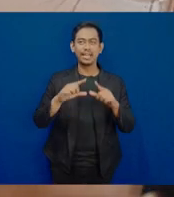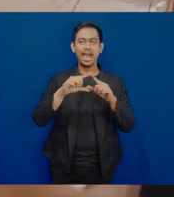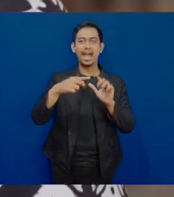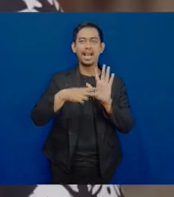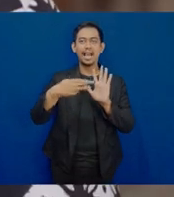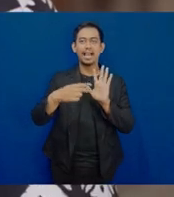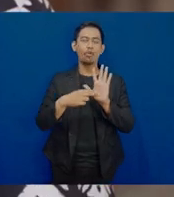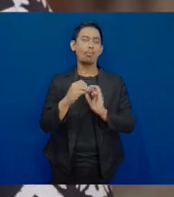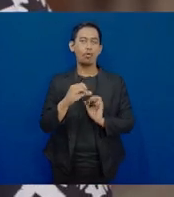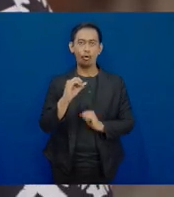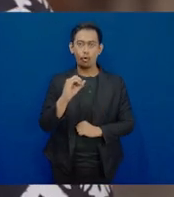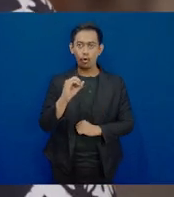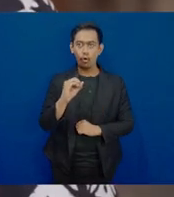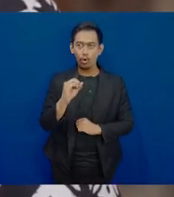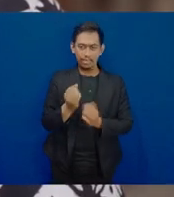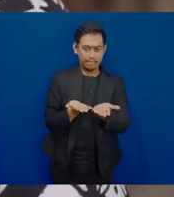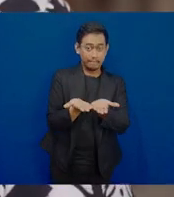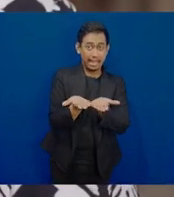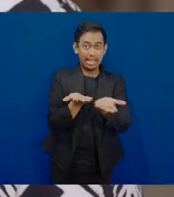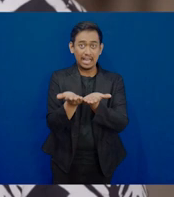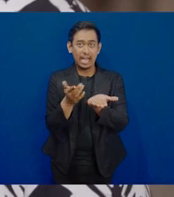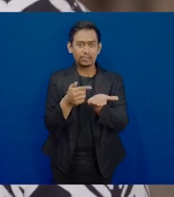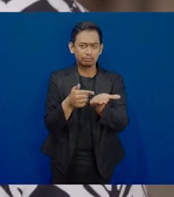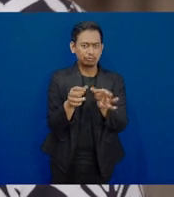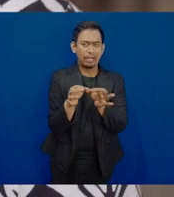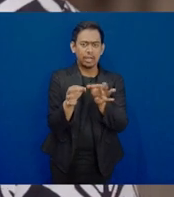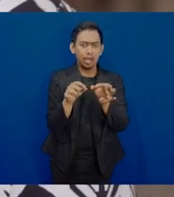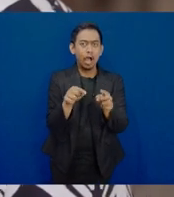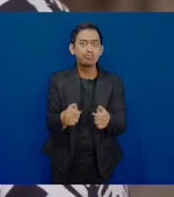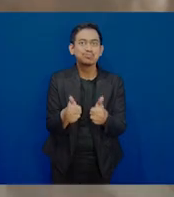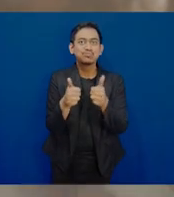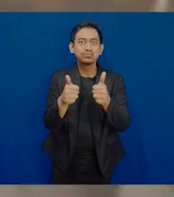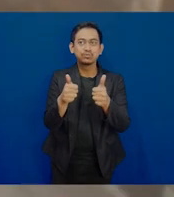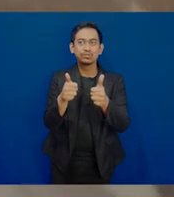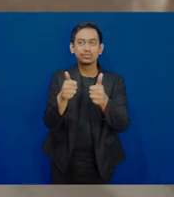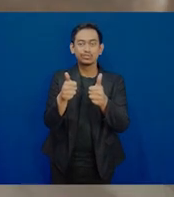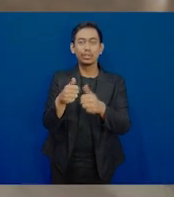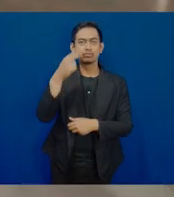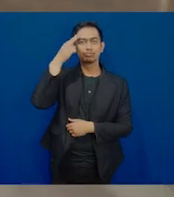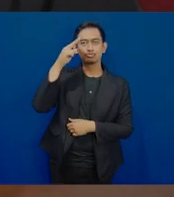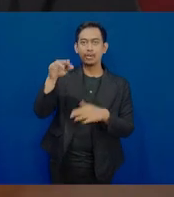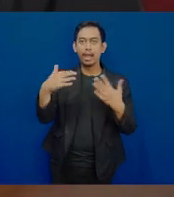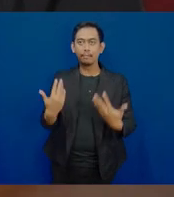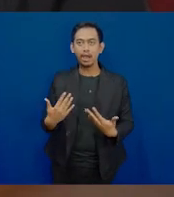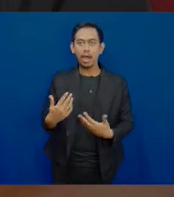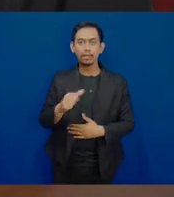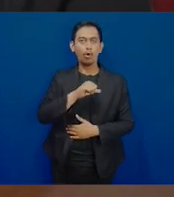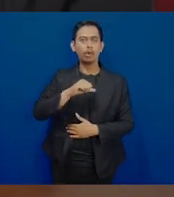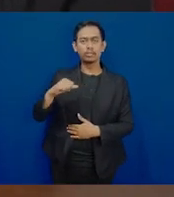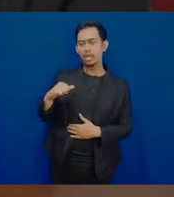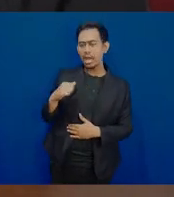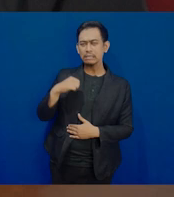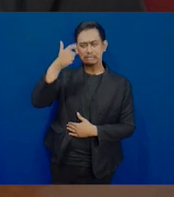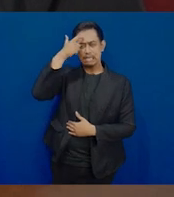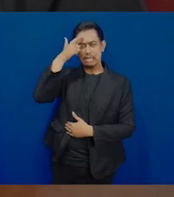Animo pasien difabel terhadap layanan kesehatan itu lumayan bagus. Dilihat dari pasien-pasien